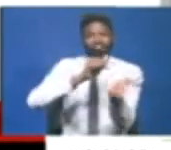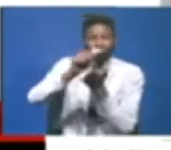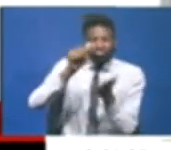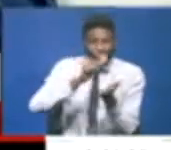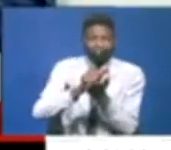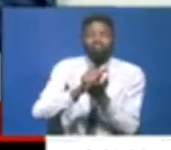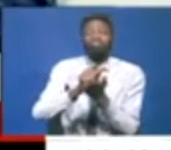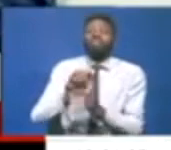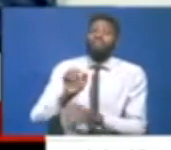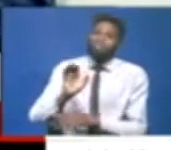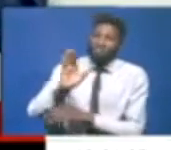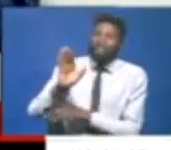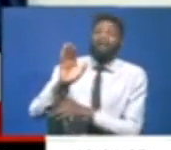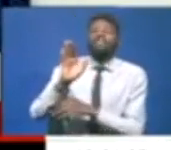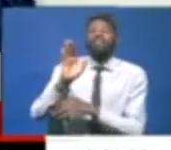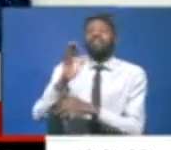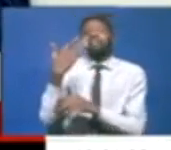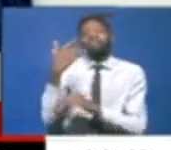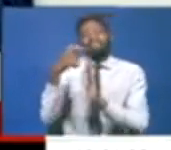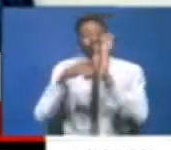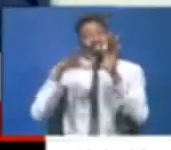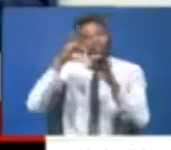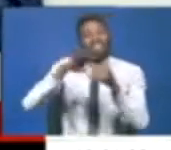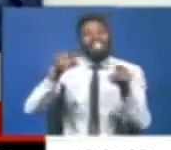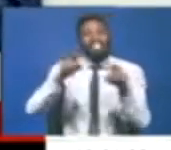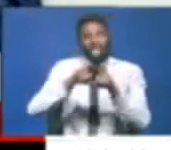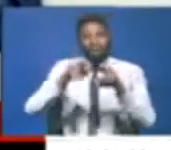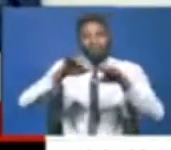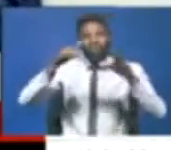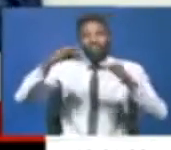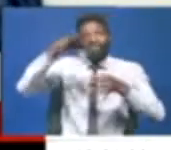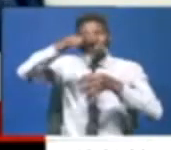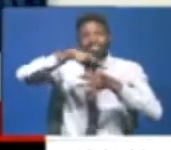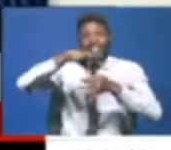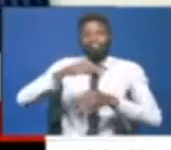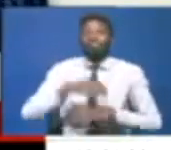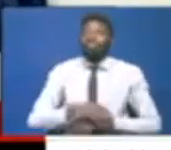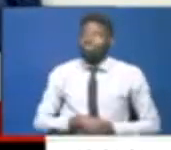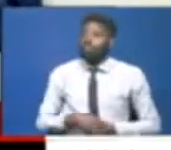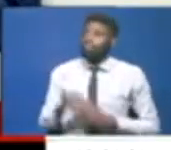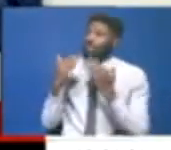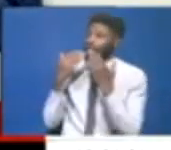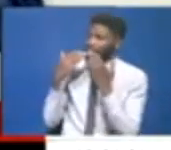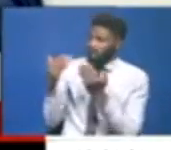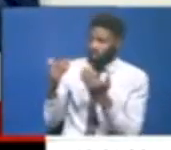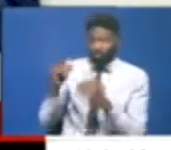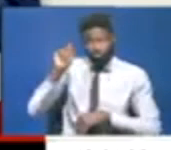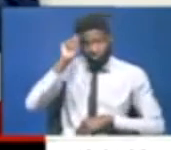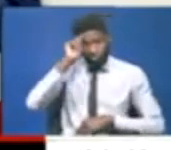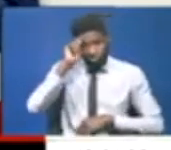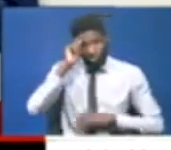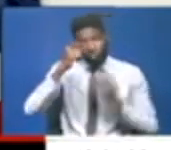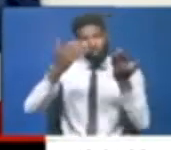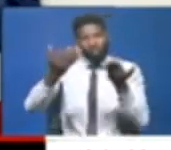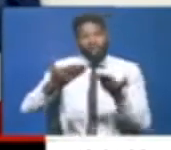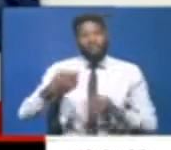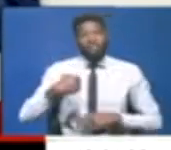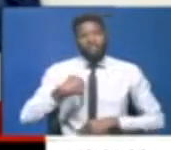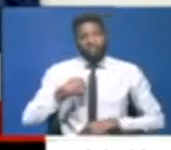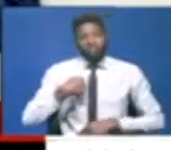kura? Asante sana Kipnusu kunikaribisha kwenye show yako, na pia tu kuwasalimu watazamaji wetu kokote